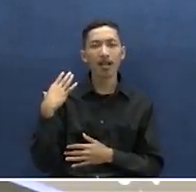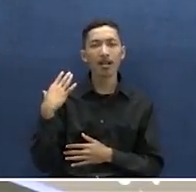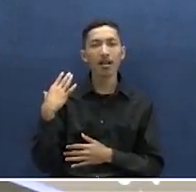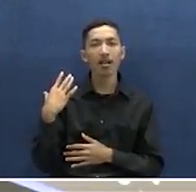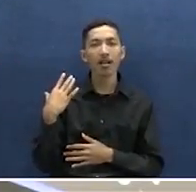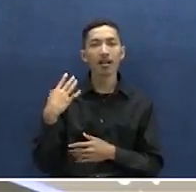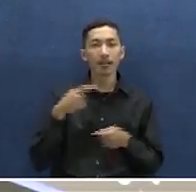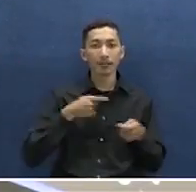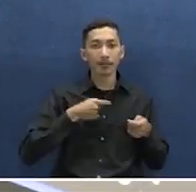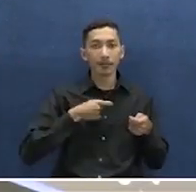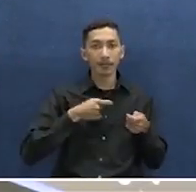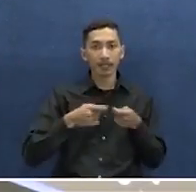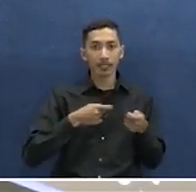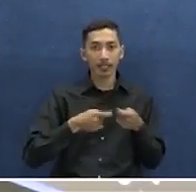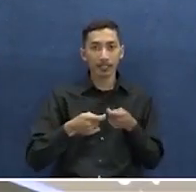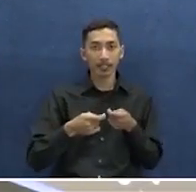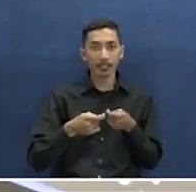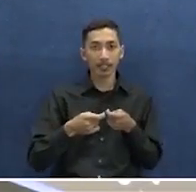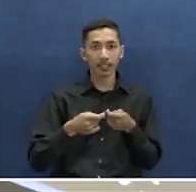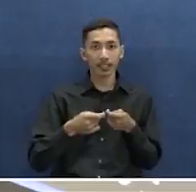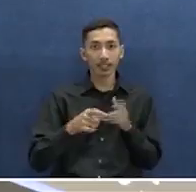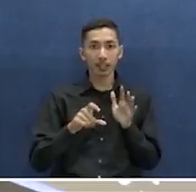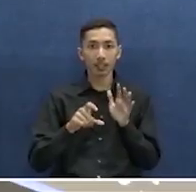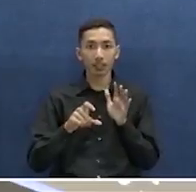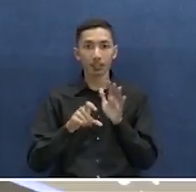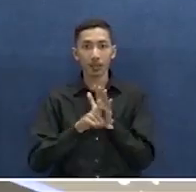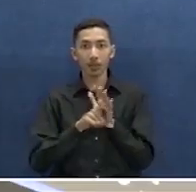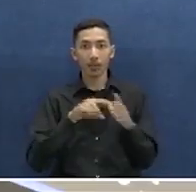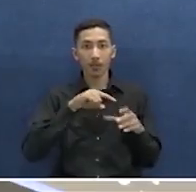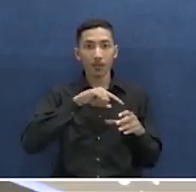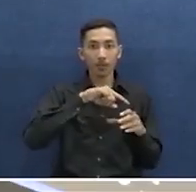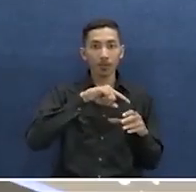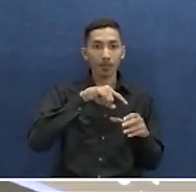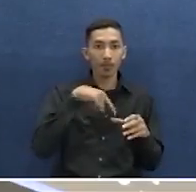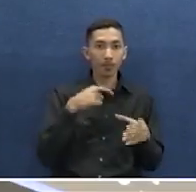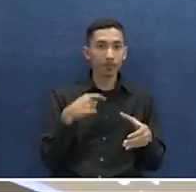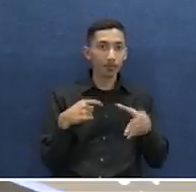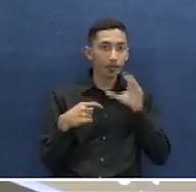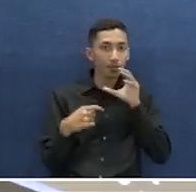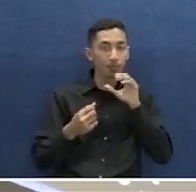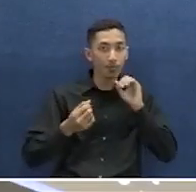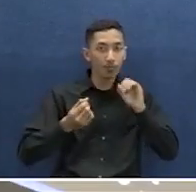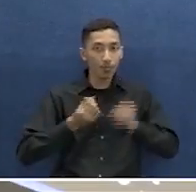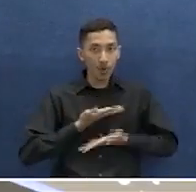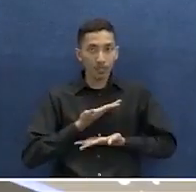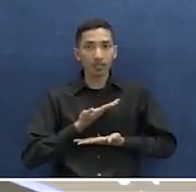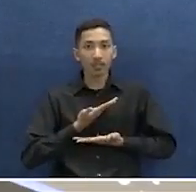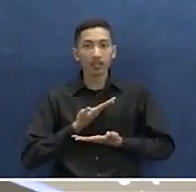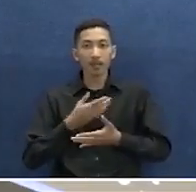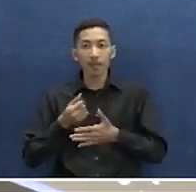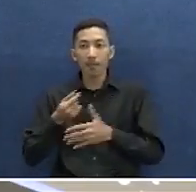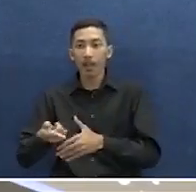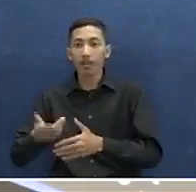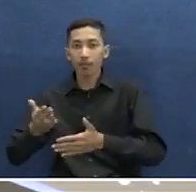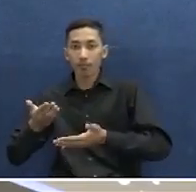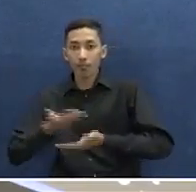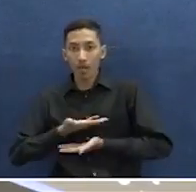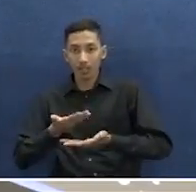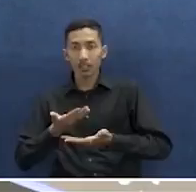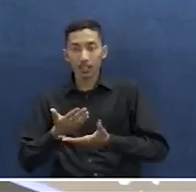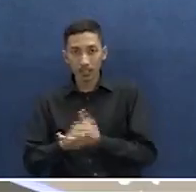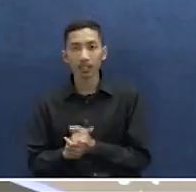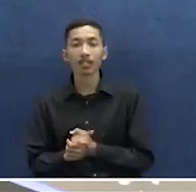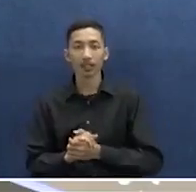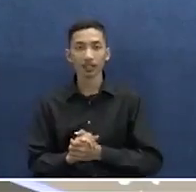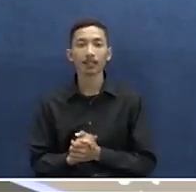berbisnis nanti kalau minum sepuasnya bayar seikhlasnya kopinya alakadarnya nggak Nggak tadi kan satu saya Sebutkan sertifikasi kopi